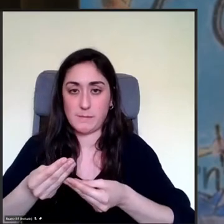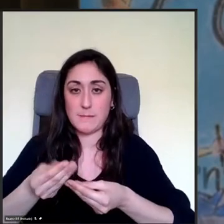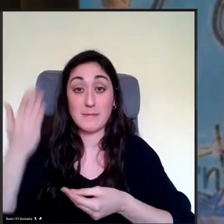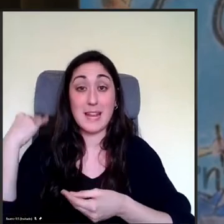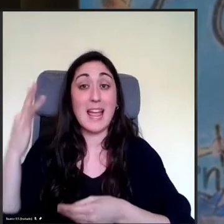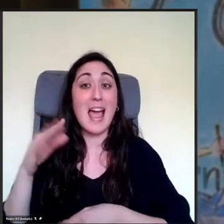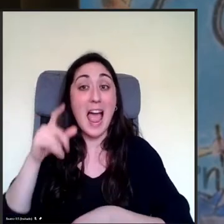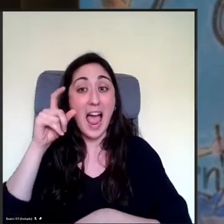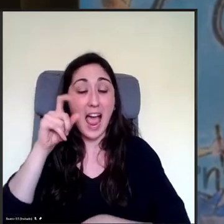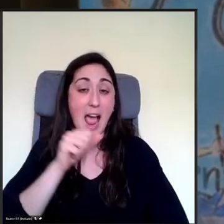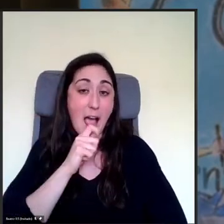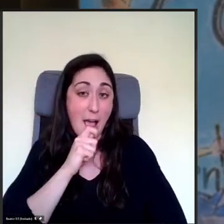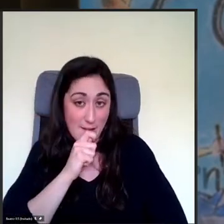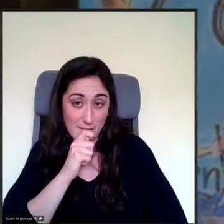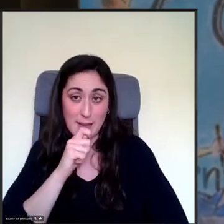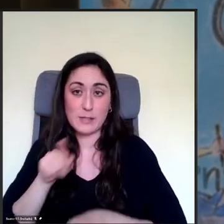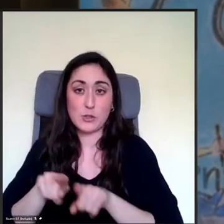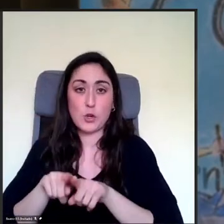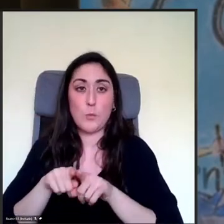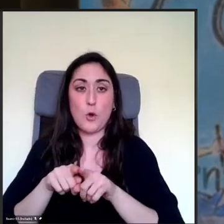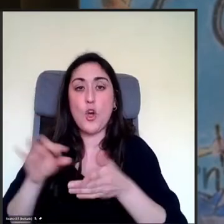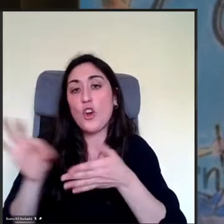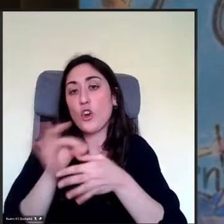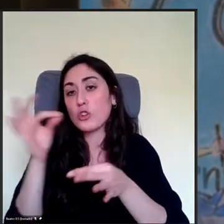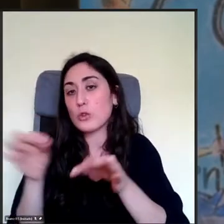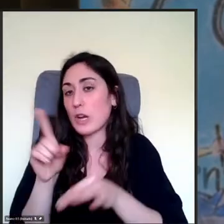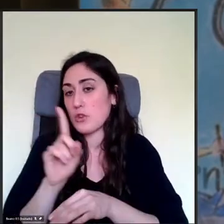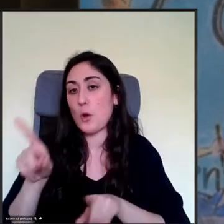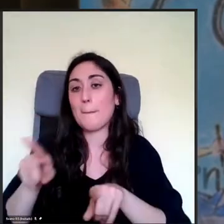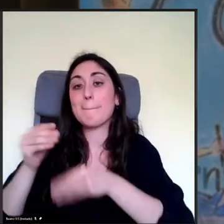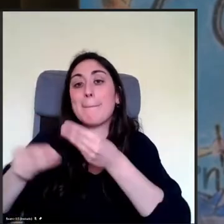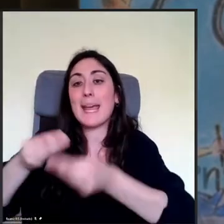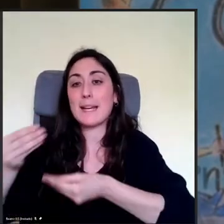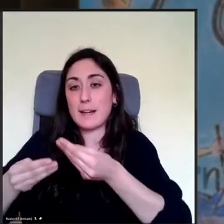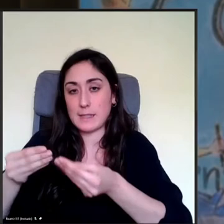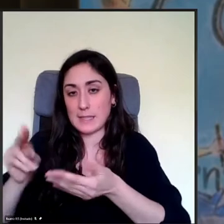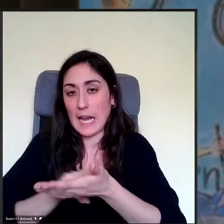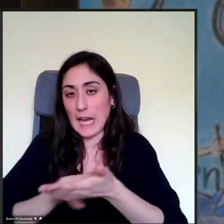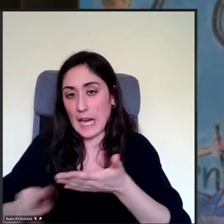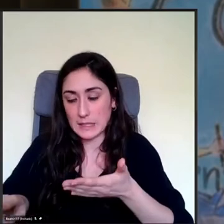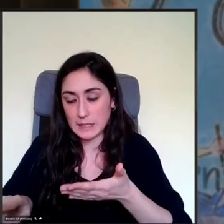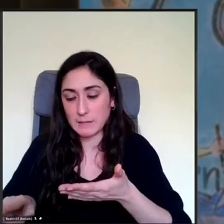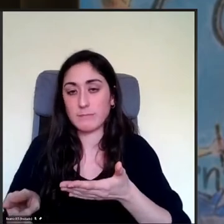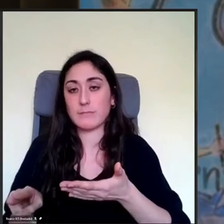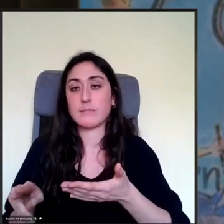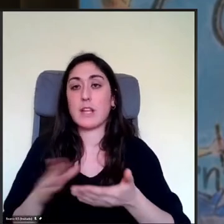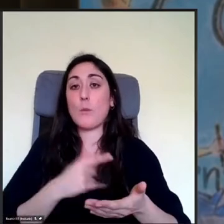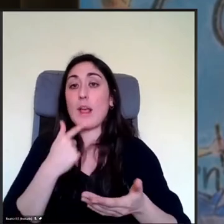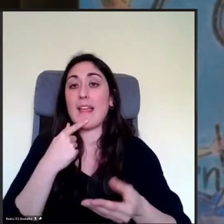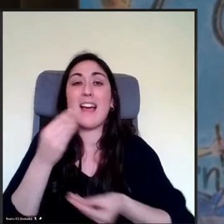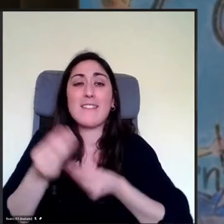de fer amb qualsevol objecte de casa allò que necessitàvem en aquell moment. Destacar i visibilitzar aquest